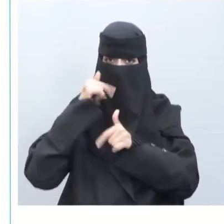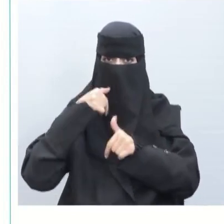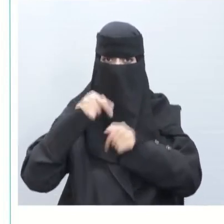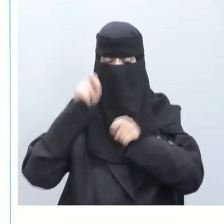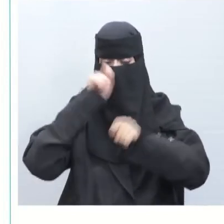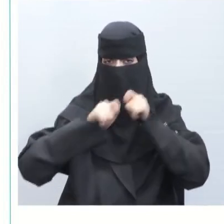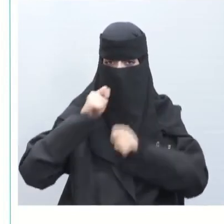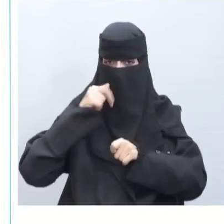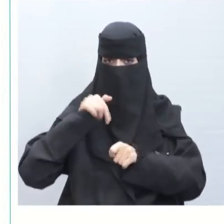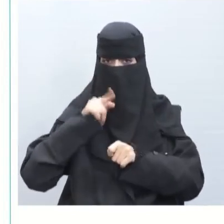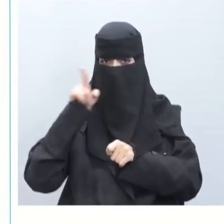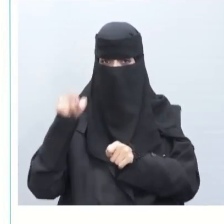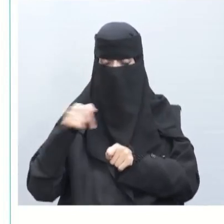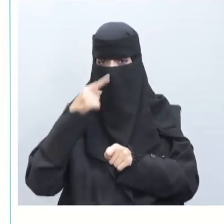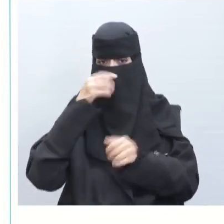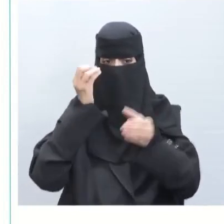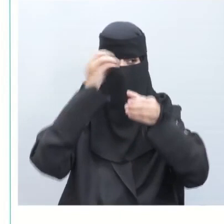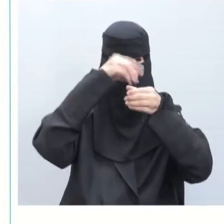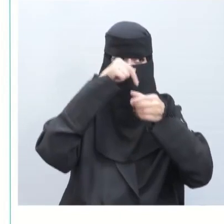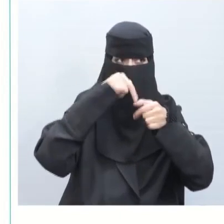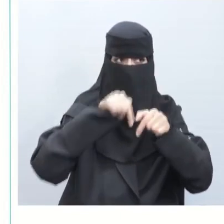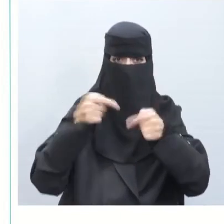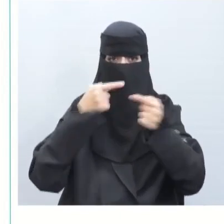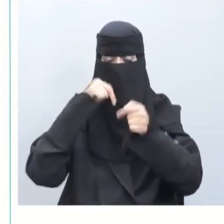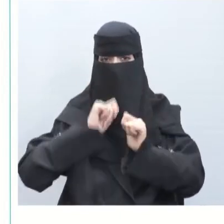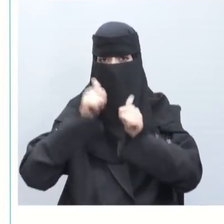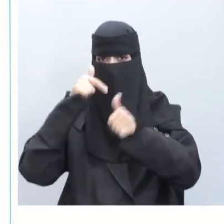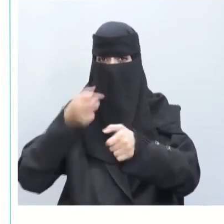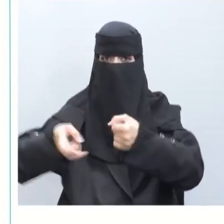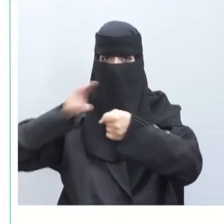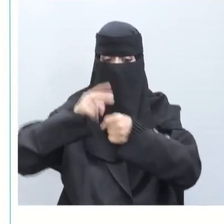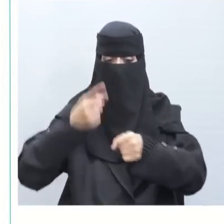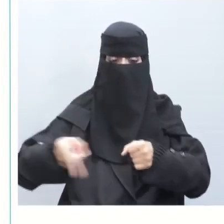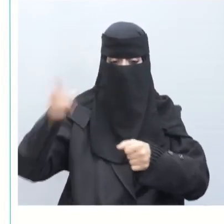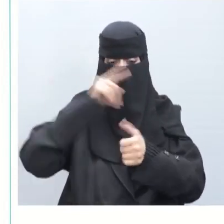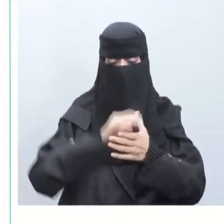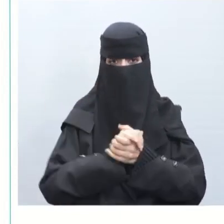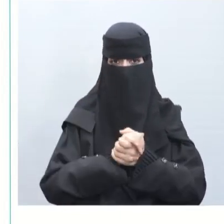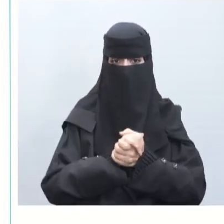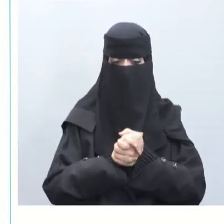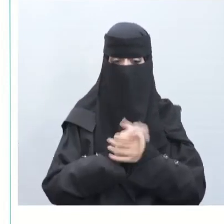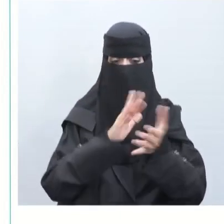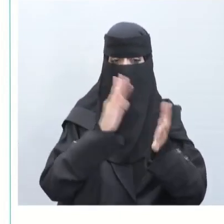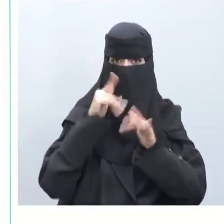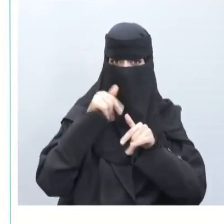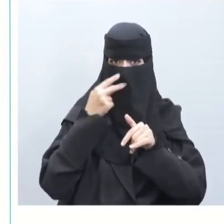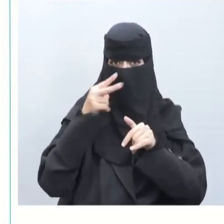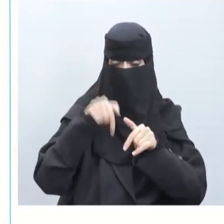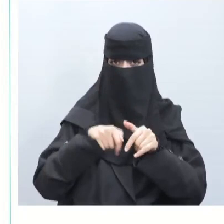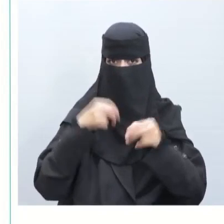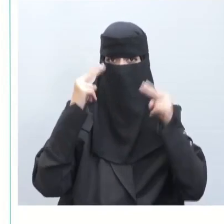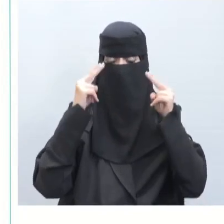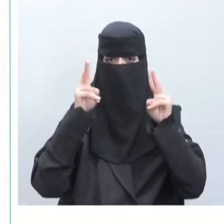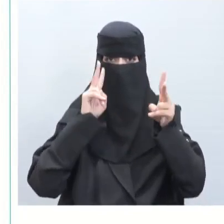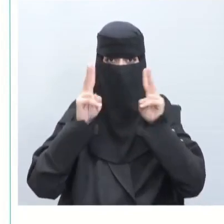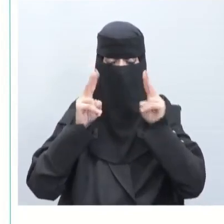استخدام لنفايات التي تكون بالامكان اعاده تدويرها قد تهتم ايضا لو نظرنا فعاليات اكبر